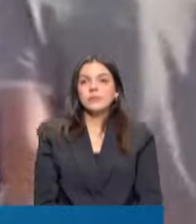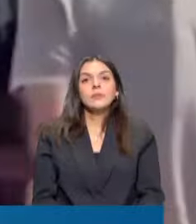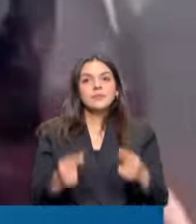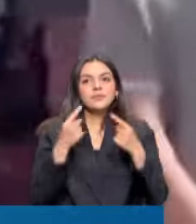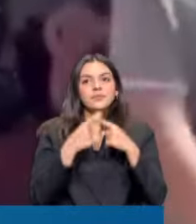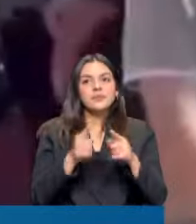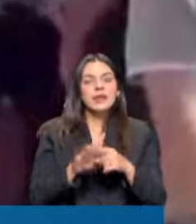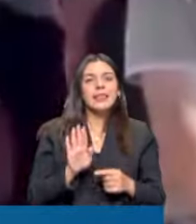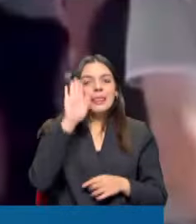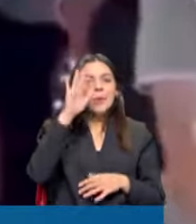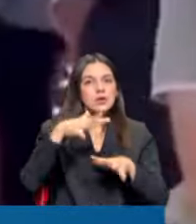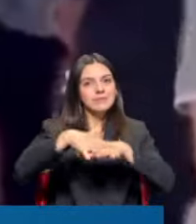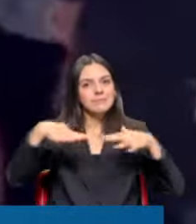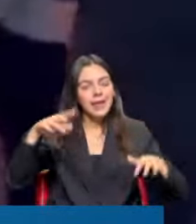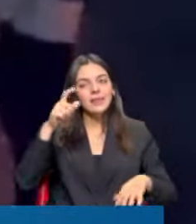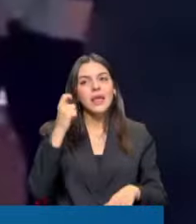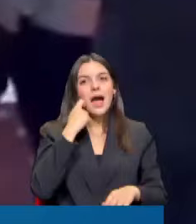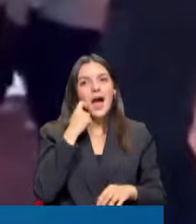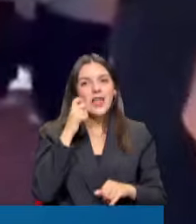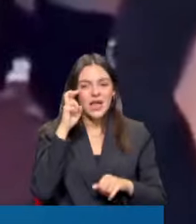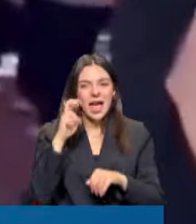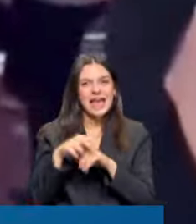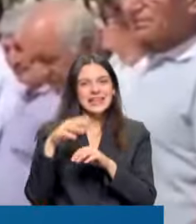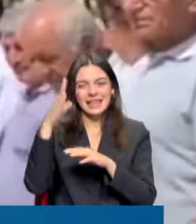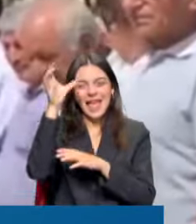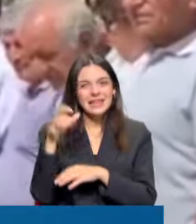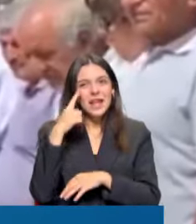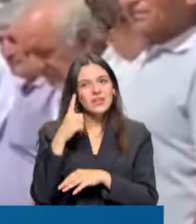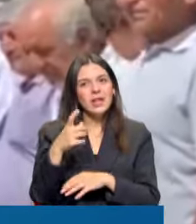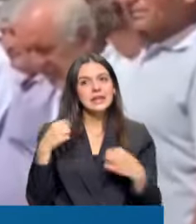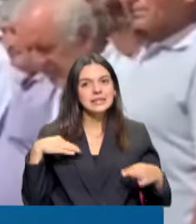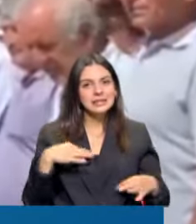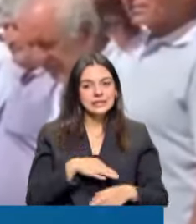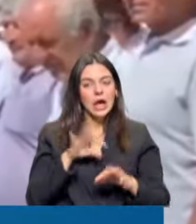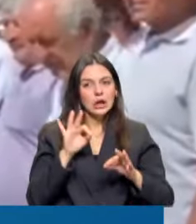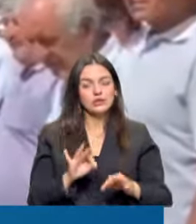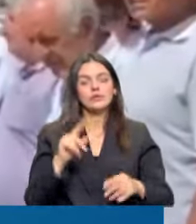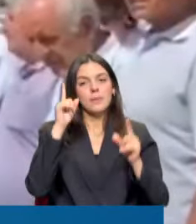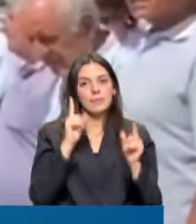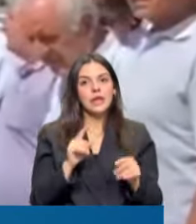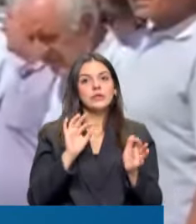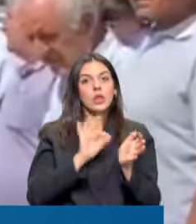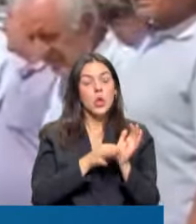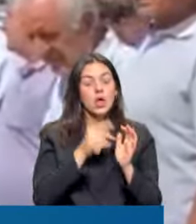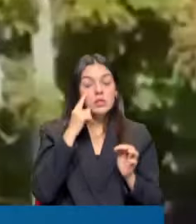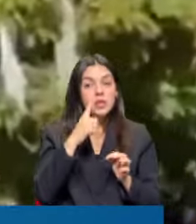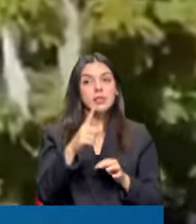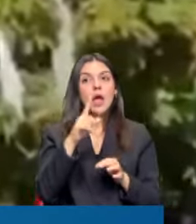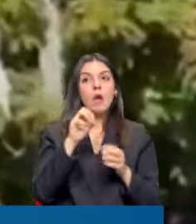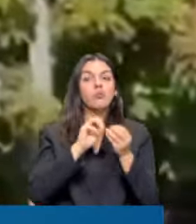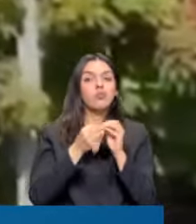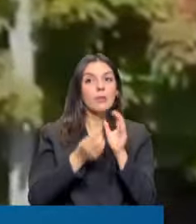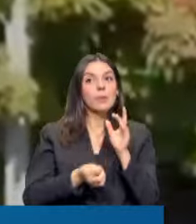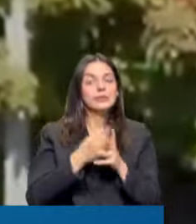Gaziantep'te demokrasi meydanı, Atatürk anıtına çelenk konulması ve saygı duruşuyla başlayan tören gerilimle noktalandı. Meydanda bir bayram